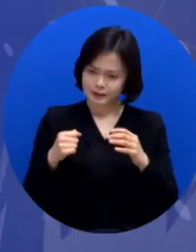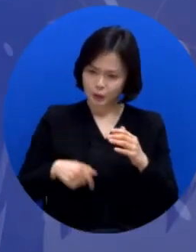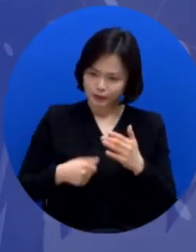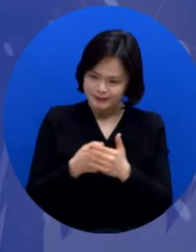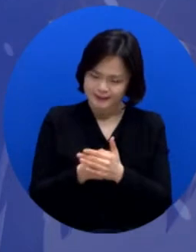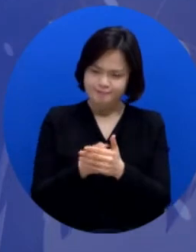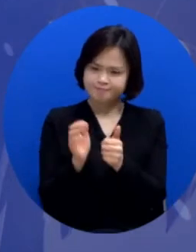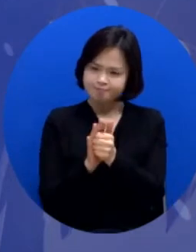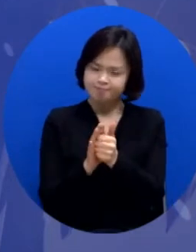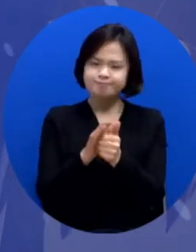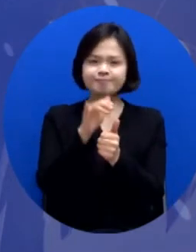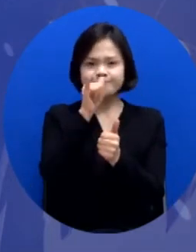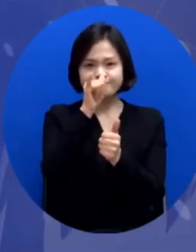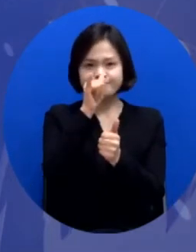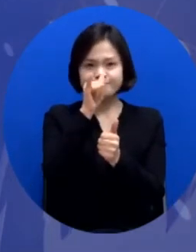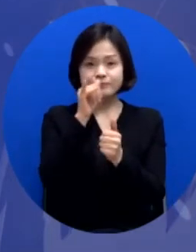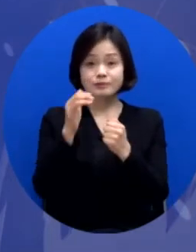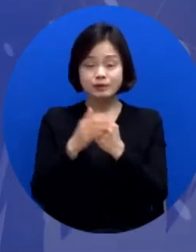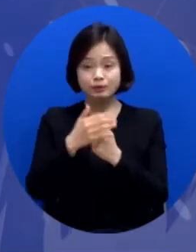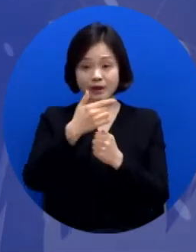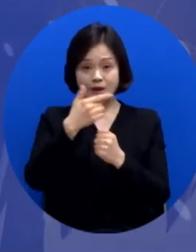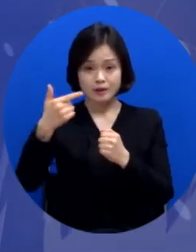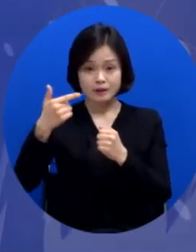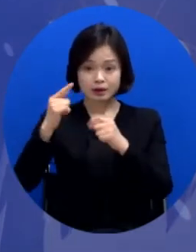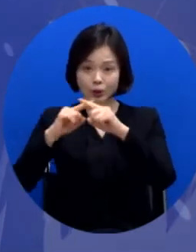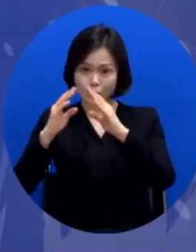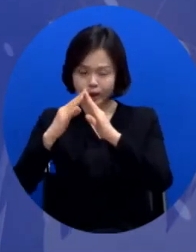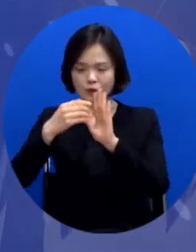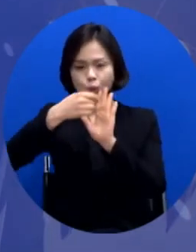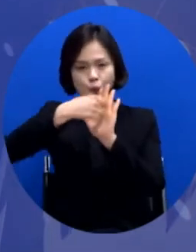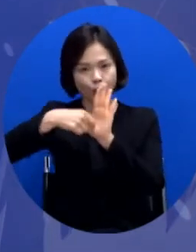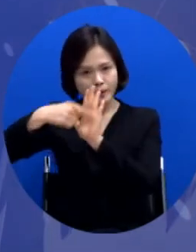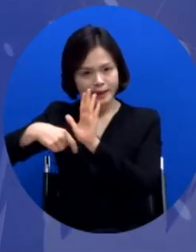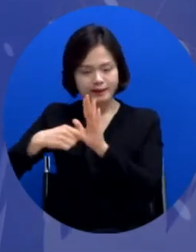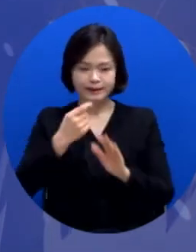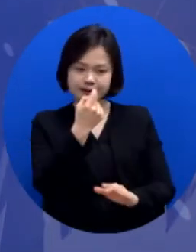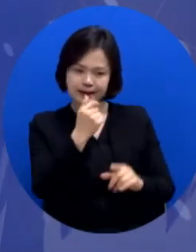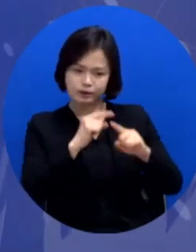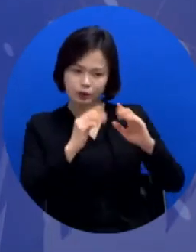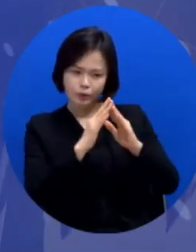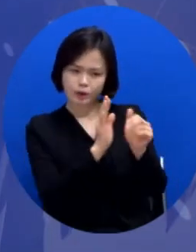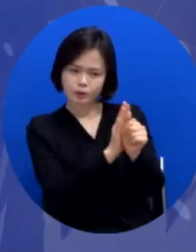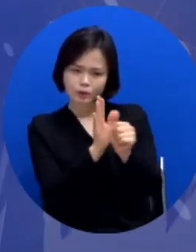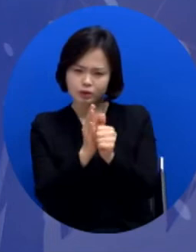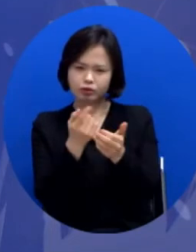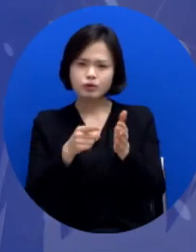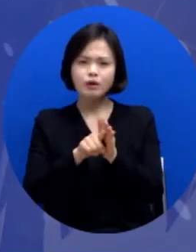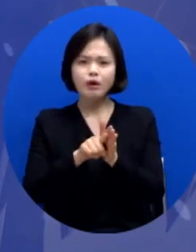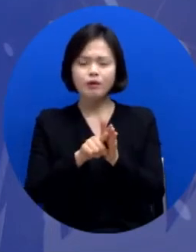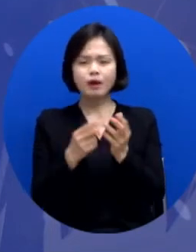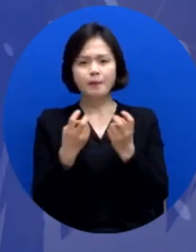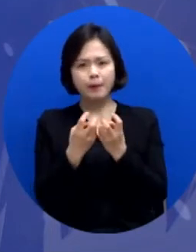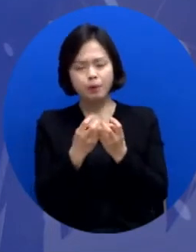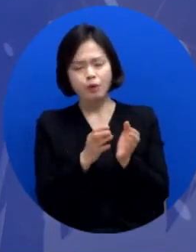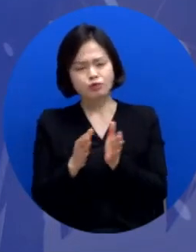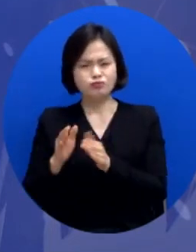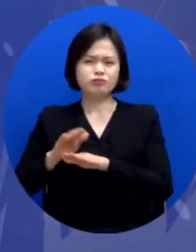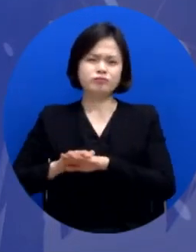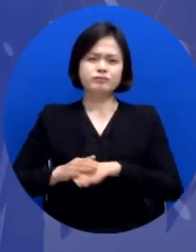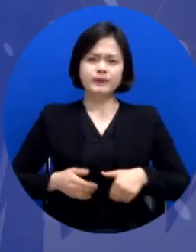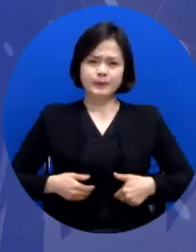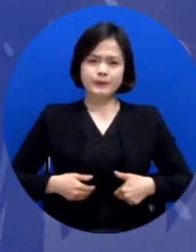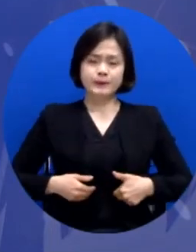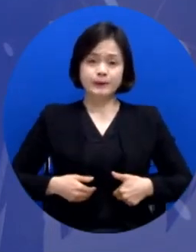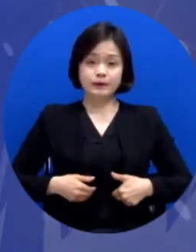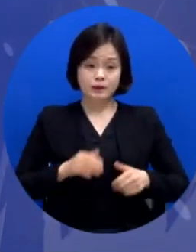작은 교회들을 중동 는 교단들이 정책적인 그런 그 정책들을 마련을 해야 될 것 같고요 이것이 단 1회로 끝나는 것이